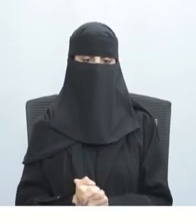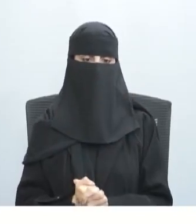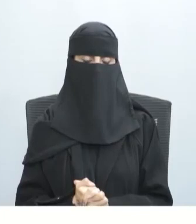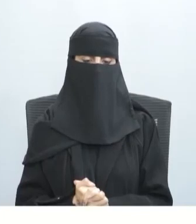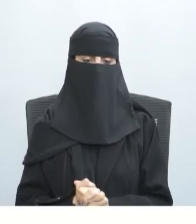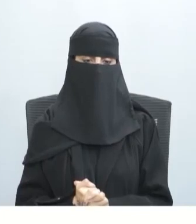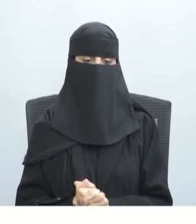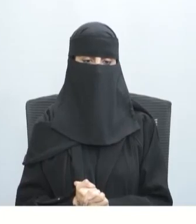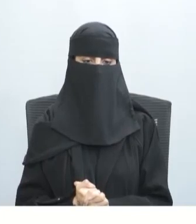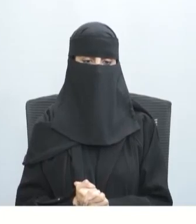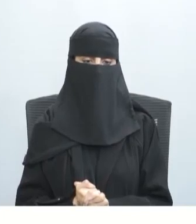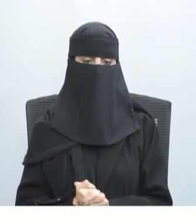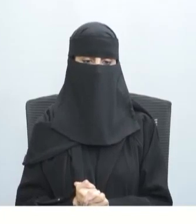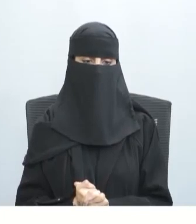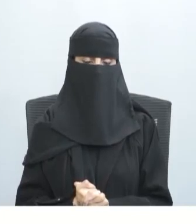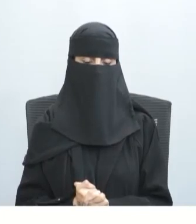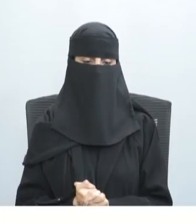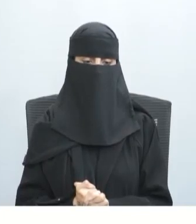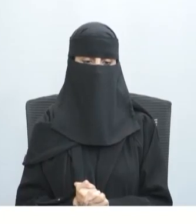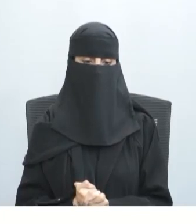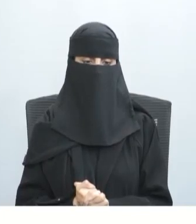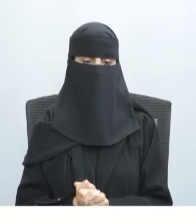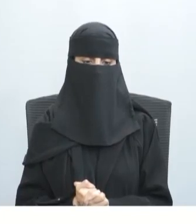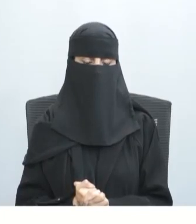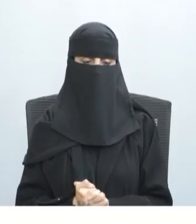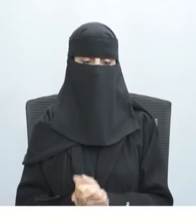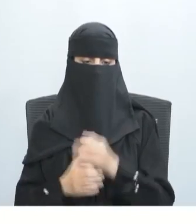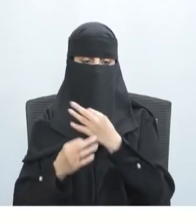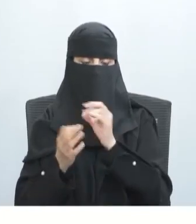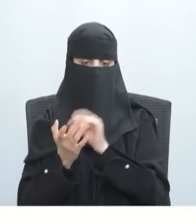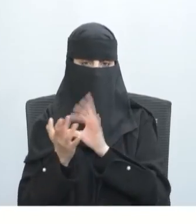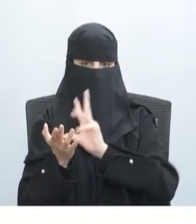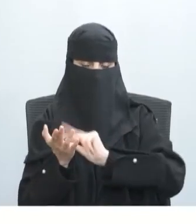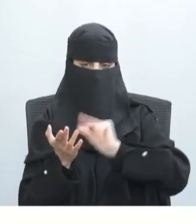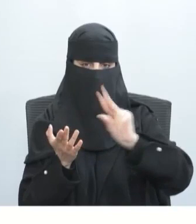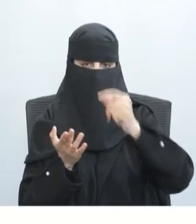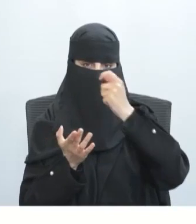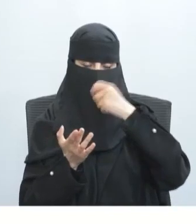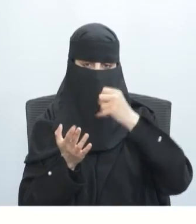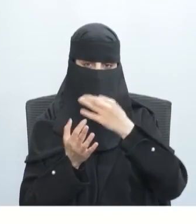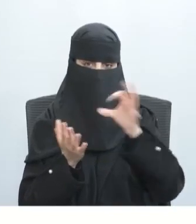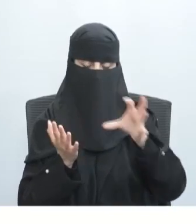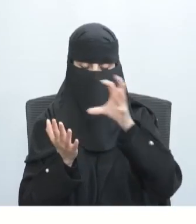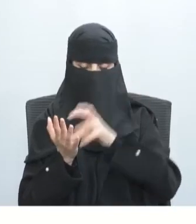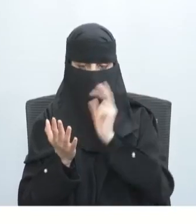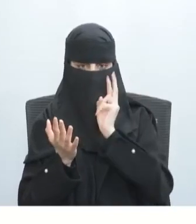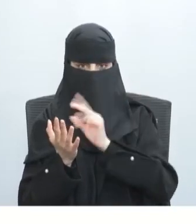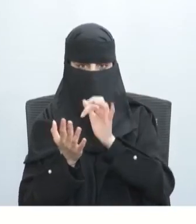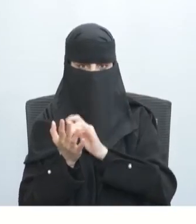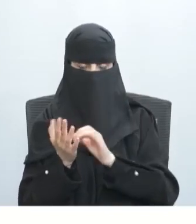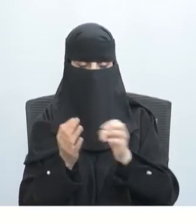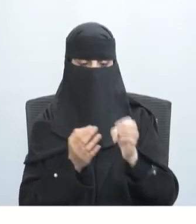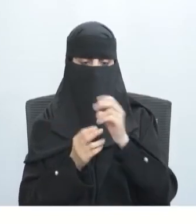وبي ام تي ومن ثم سي بي تي واخيرا بي في وثم ستظهر